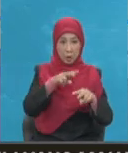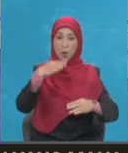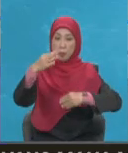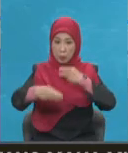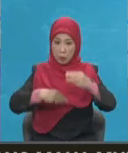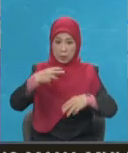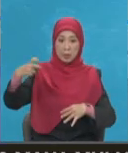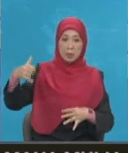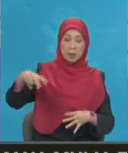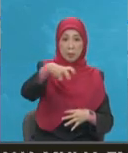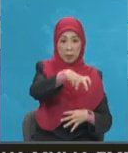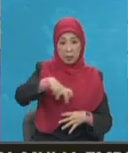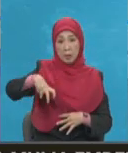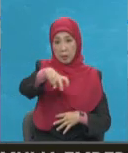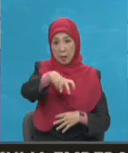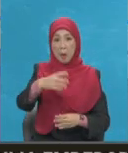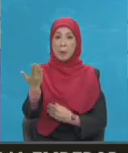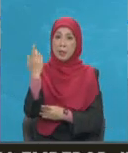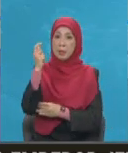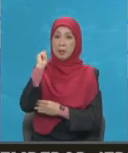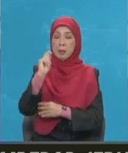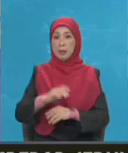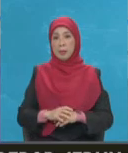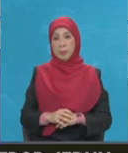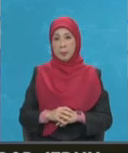proses pengangkutan yang disediakan pagi tadi.